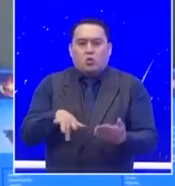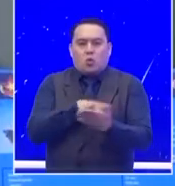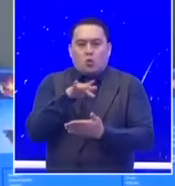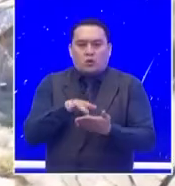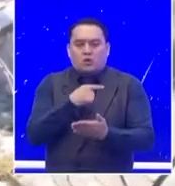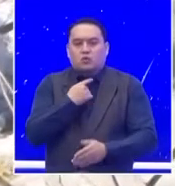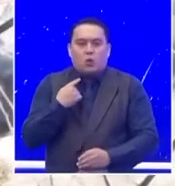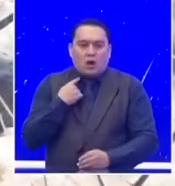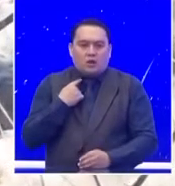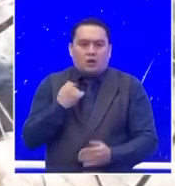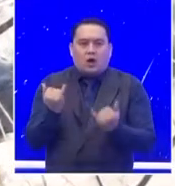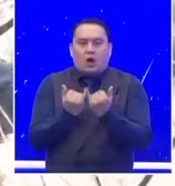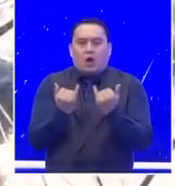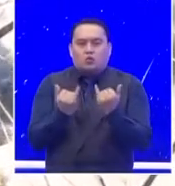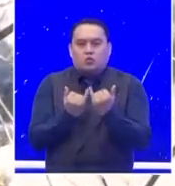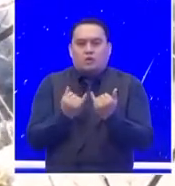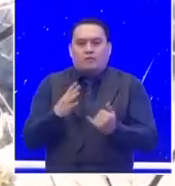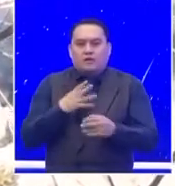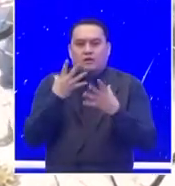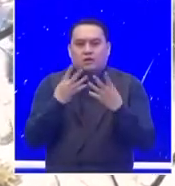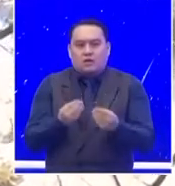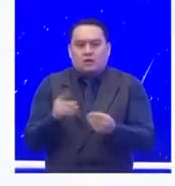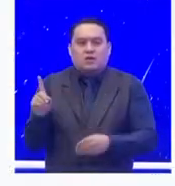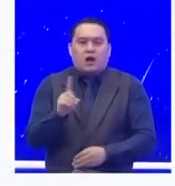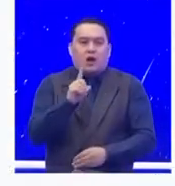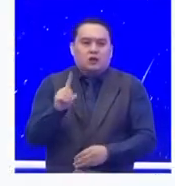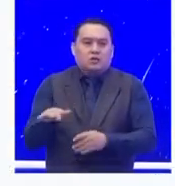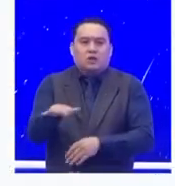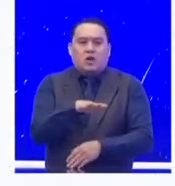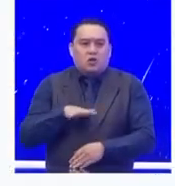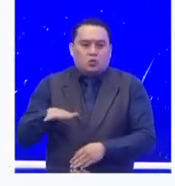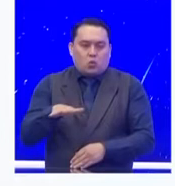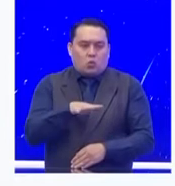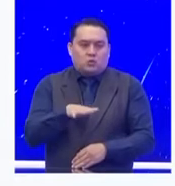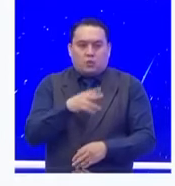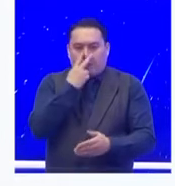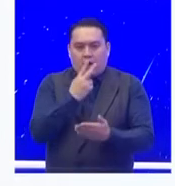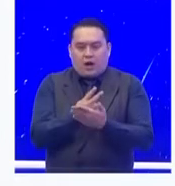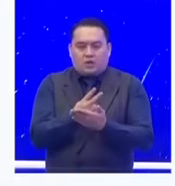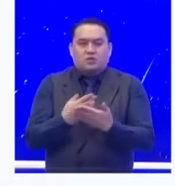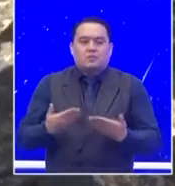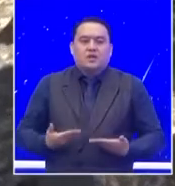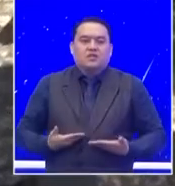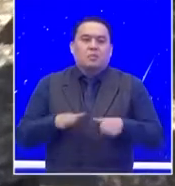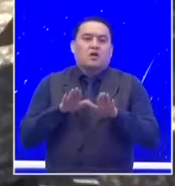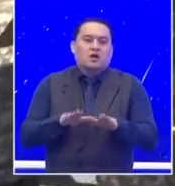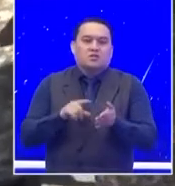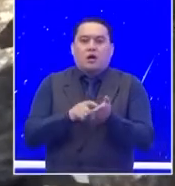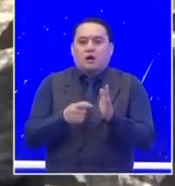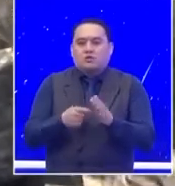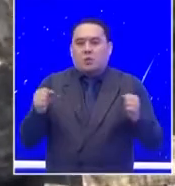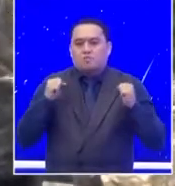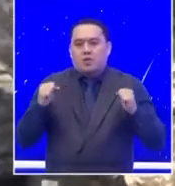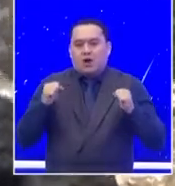Талдыкурган. Для гостей воинской части в этот день прошла экскурсия по территории части с показом мест проживания, учебных классов,